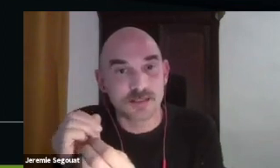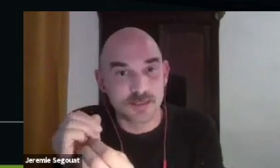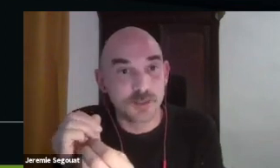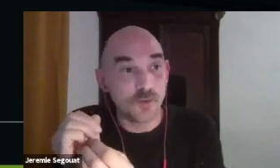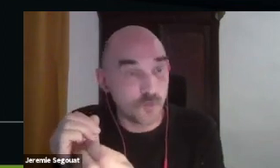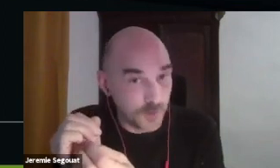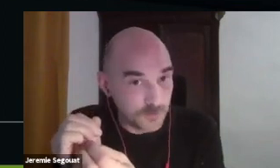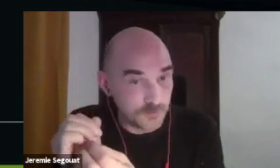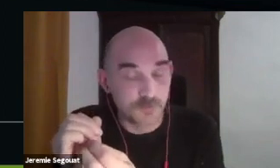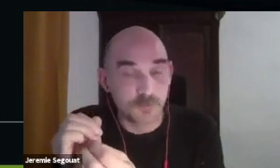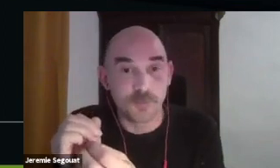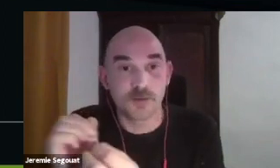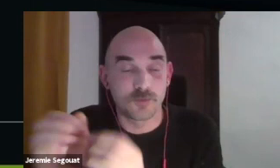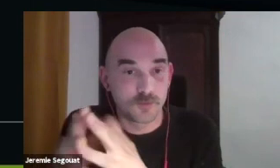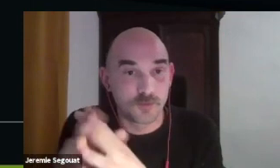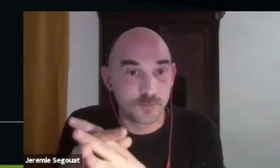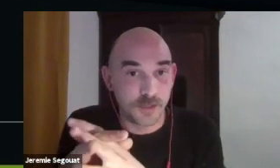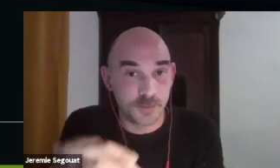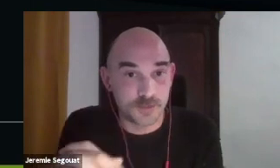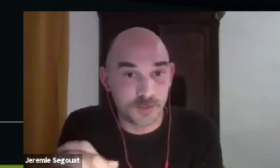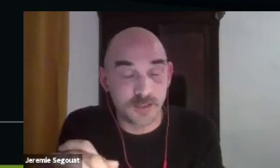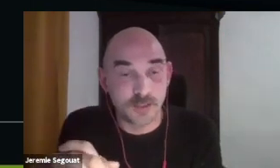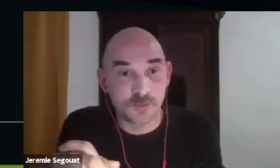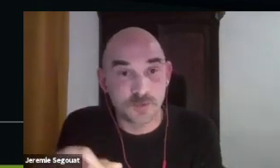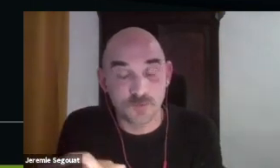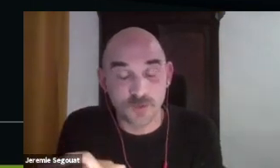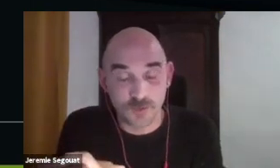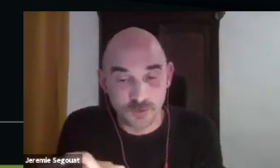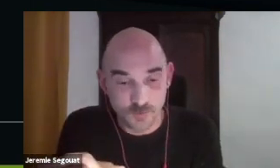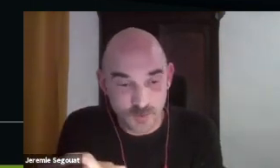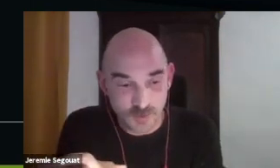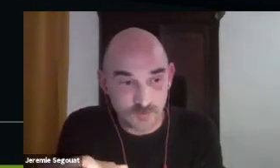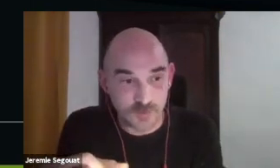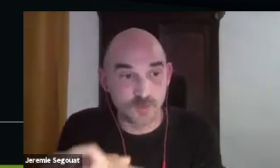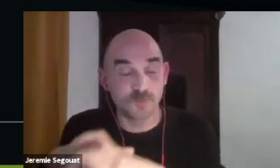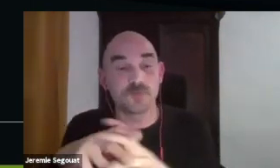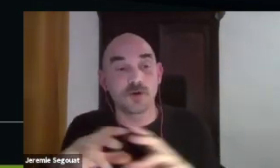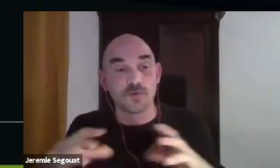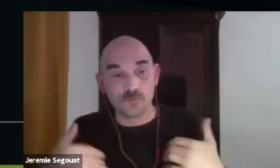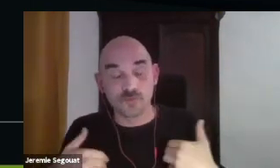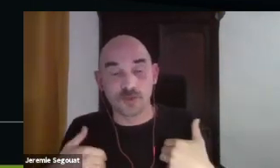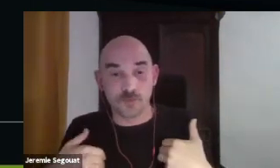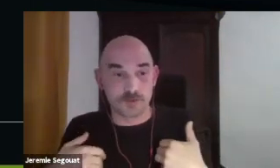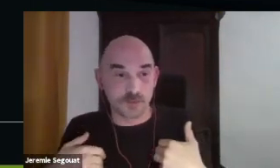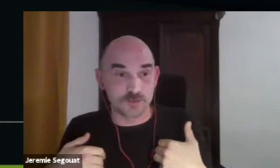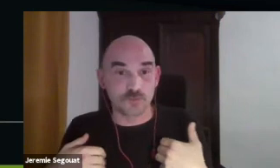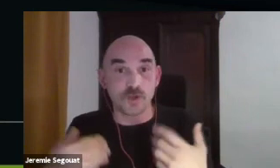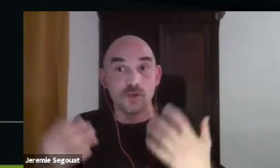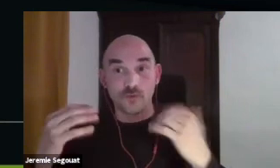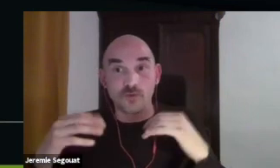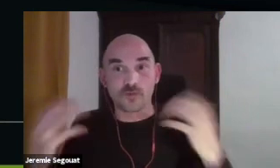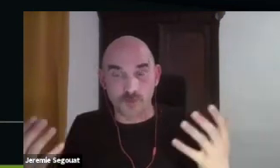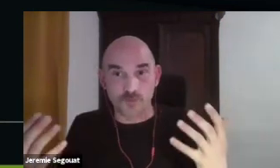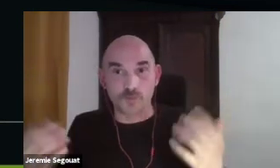vont être acceptées ou pas par la personne avec laquelle on est en train de communiquer c'est-à-dire qu'on va avoir nous des représentations